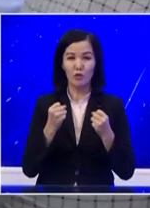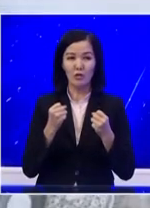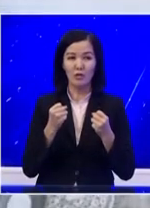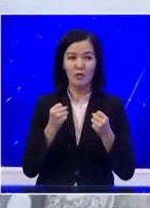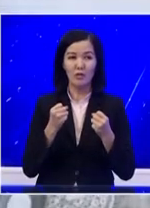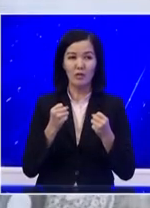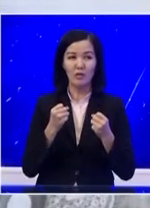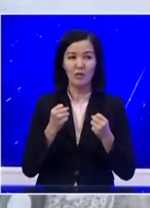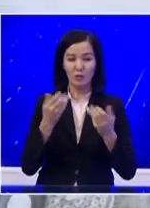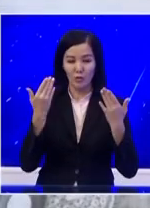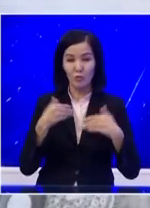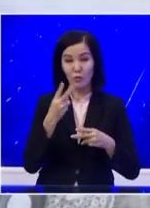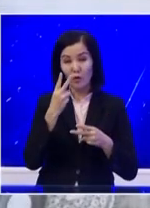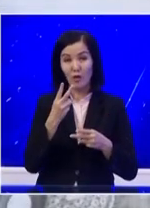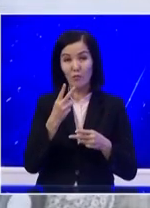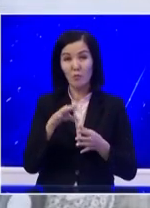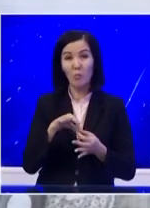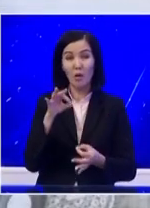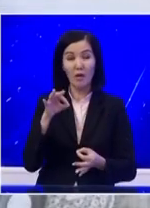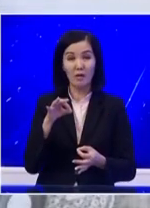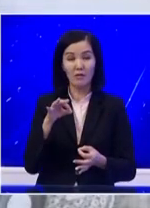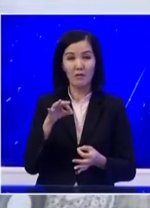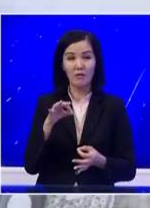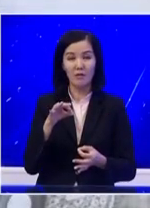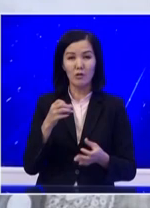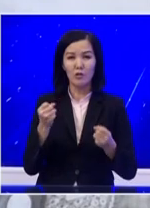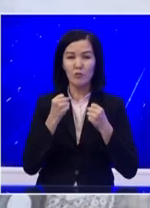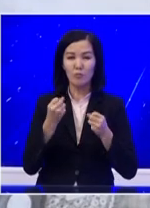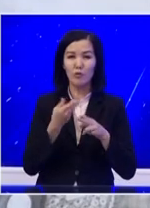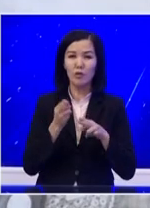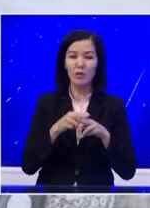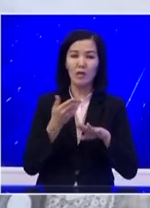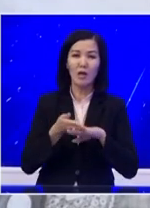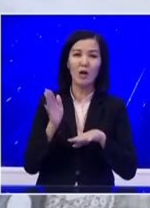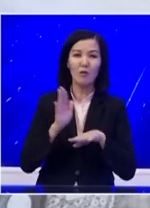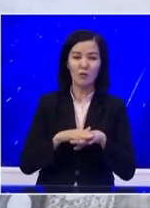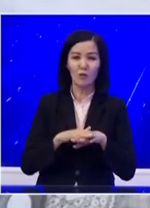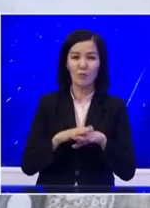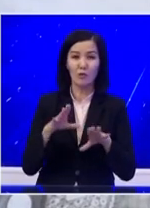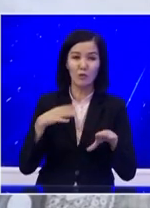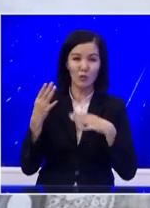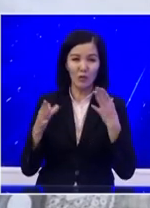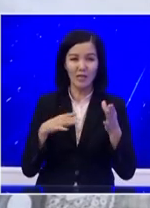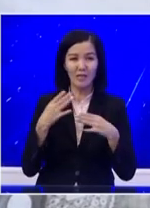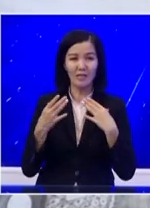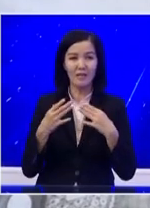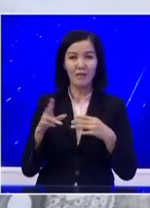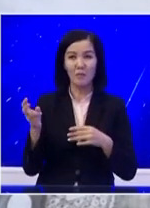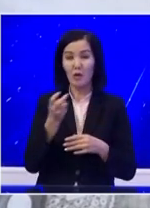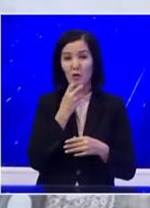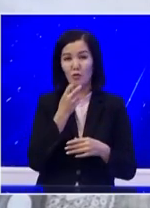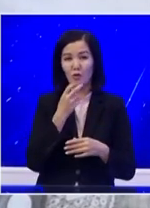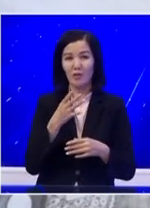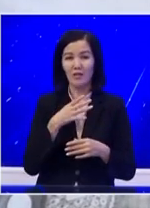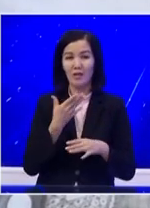ана түріне қарап ойламаңдар бұның қандай спортшы деп. Бұл спорттың ең ауыр түрімен айналысады дейді. Саңалар күледі енді, ойлаш, ауыр